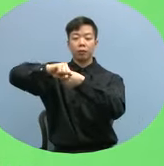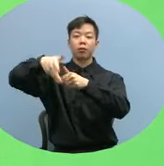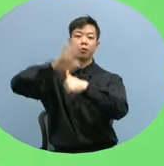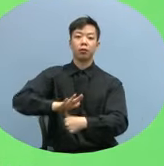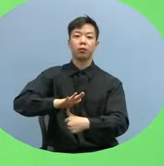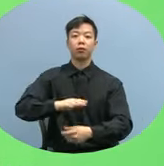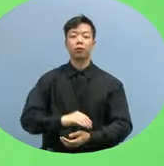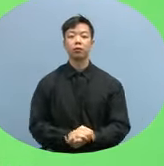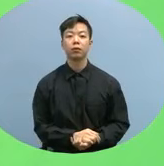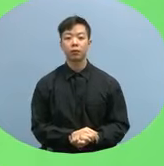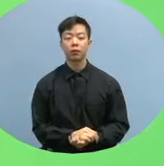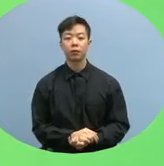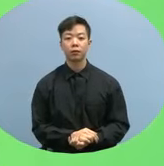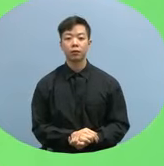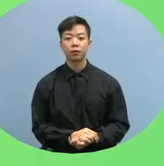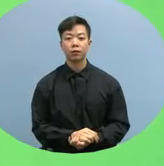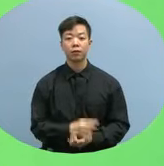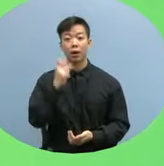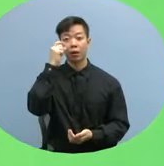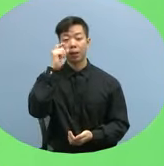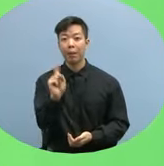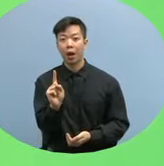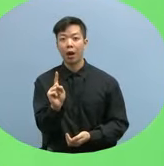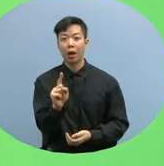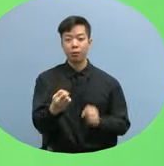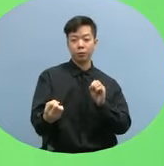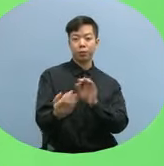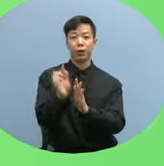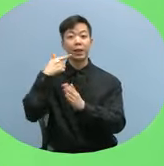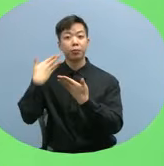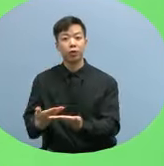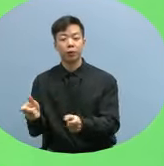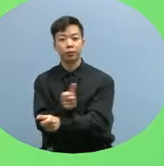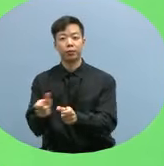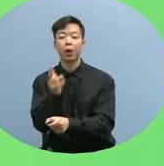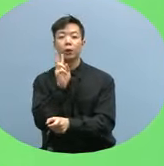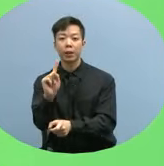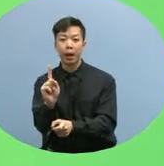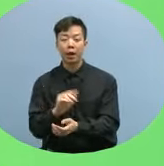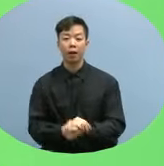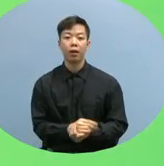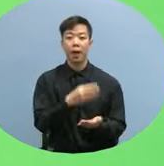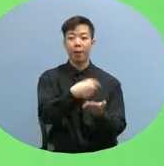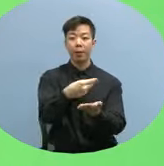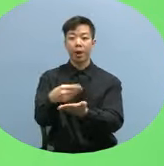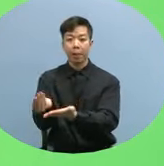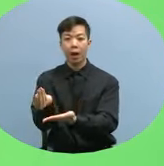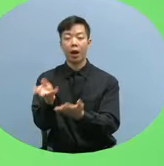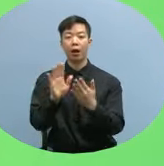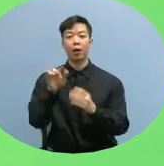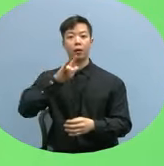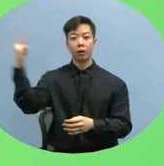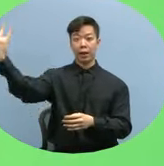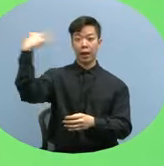步惡化。就特別是一些重創的行業，例如是跟消費及旅遊